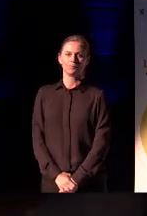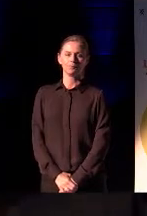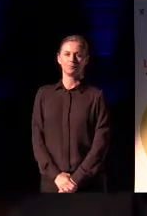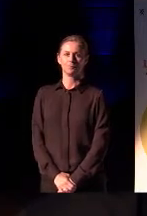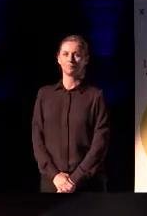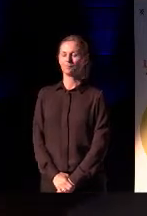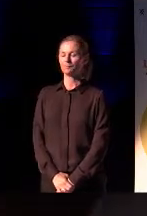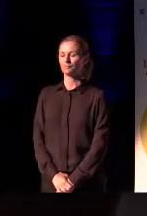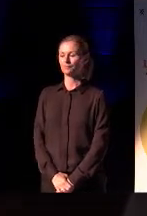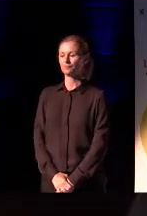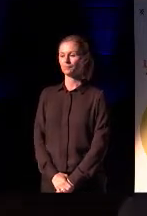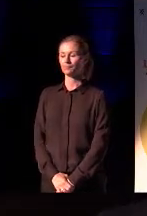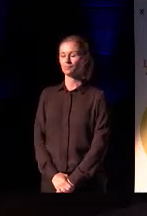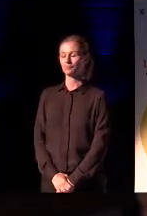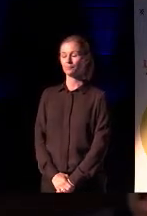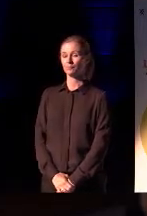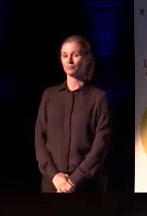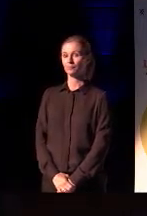Ja.